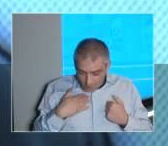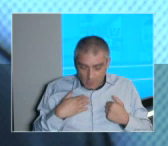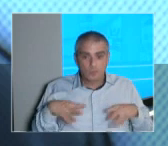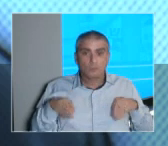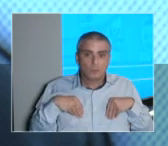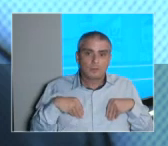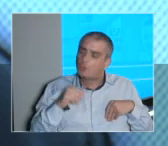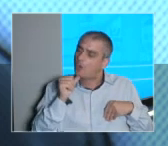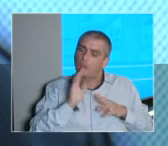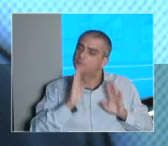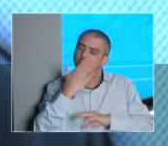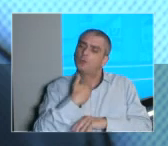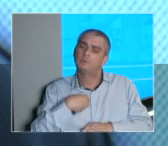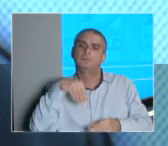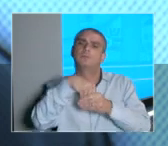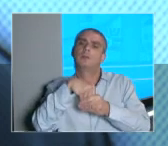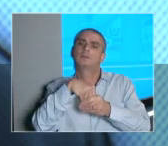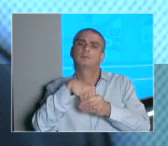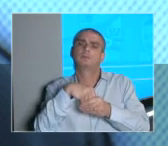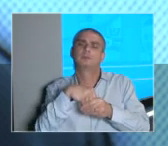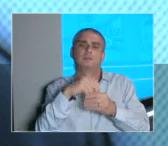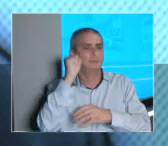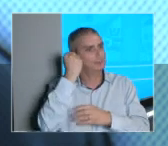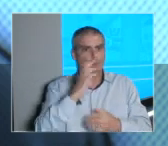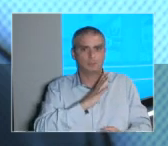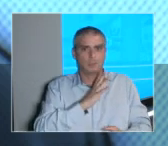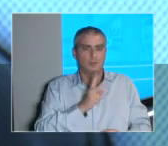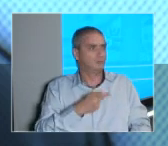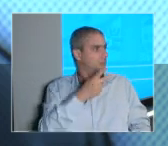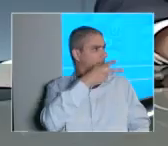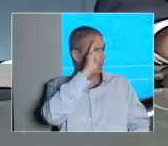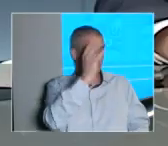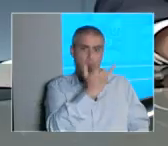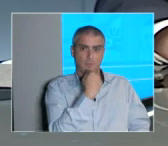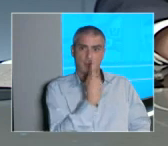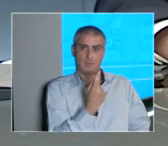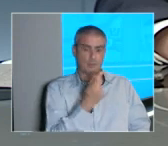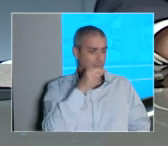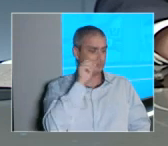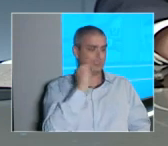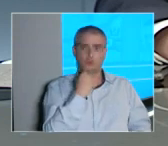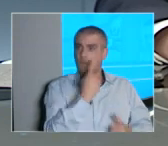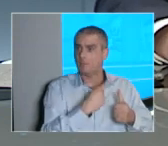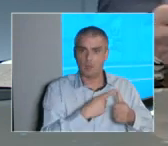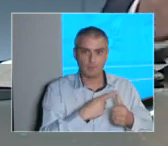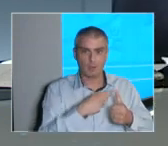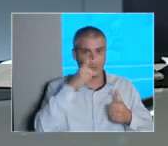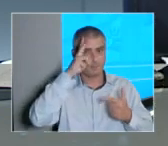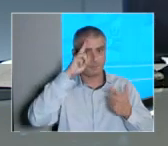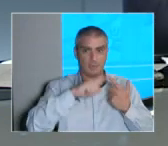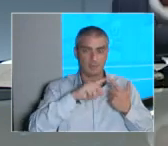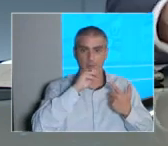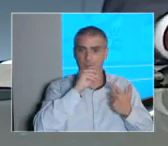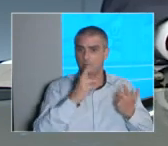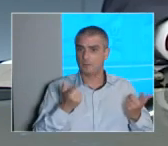מקבלים, לא רוצים מדינה, רוצים להצביע, הציונות בסכנה. אבל הליכוד דגל בזה תמיד, שמיר דגל בזה. מה שאתה אומר,